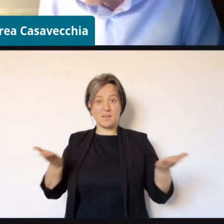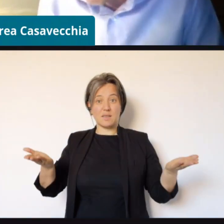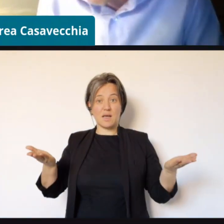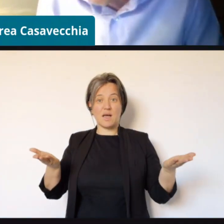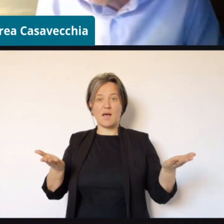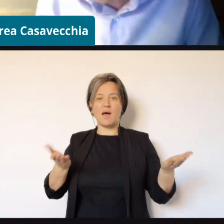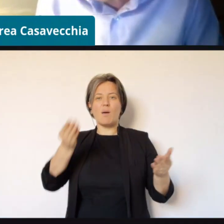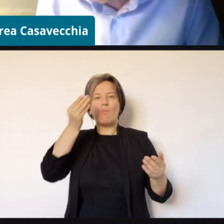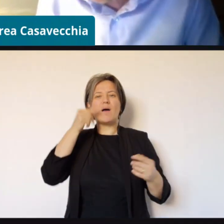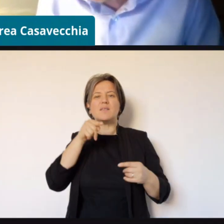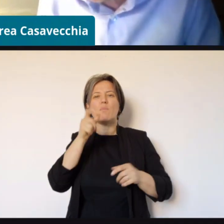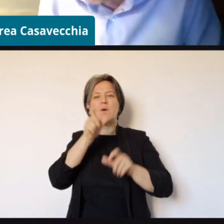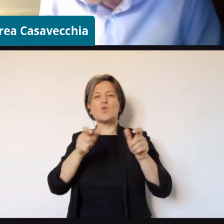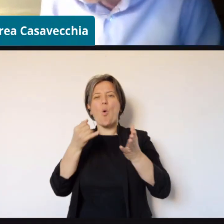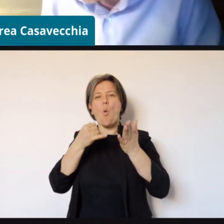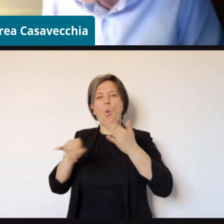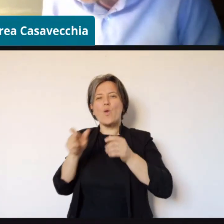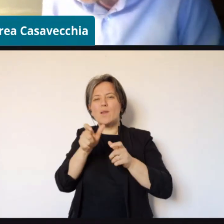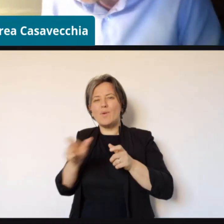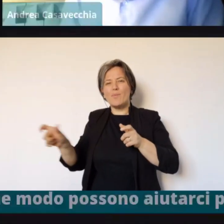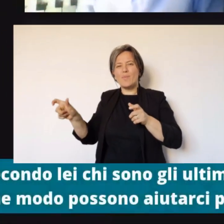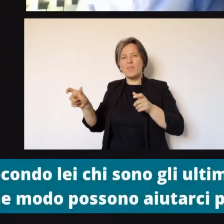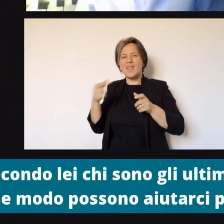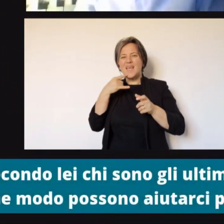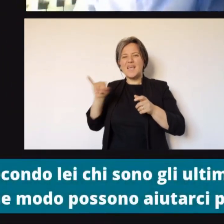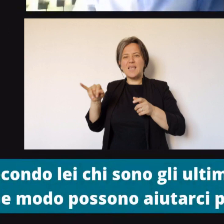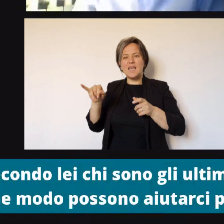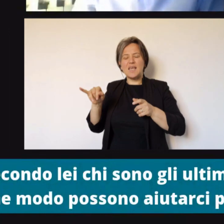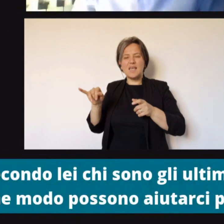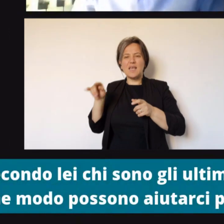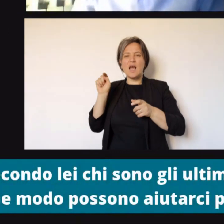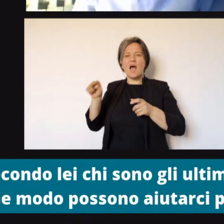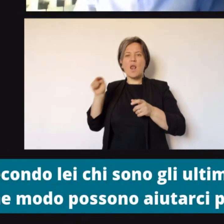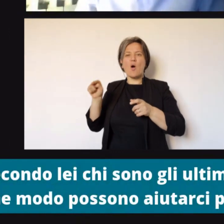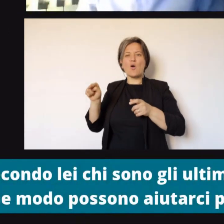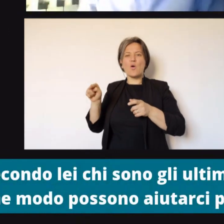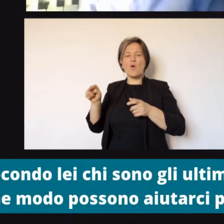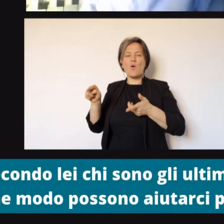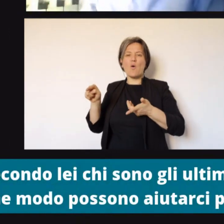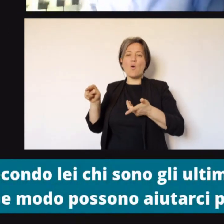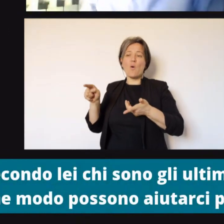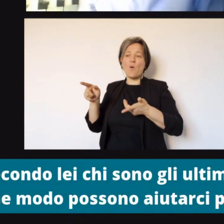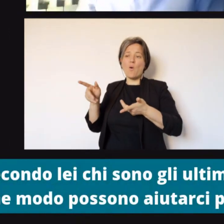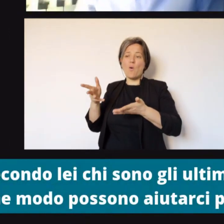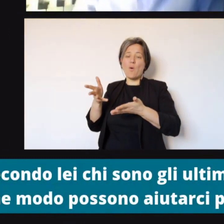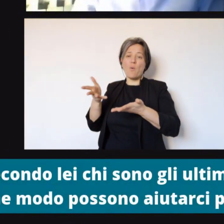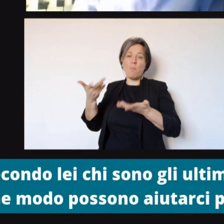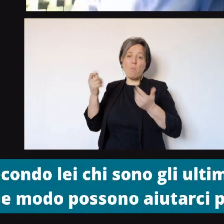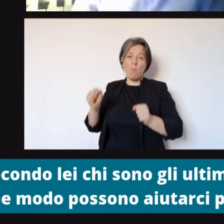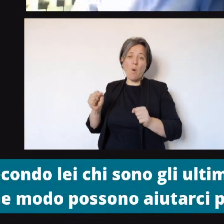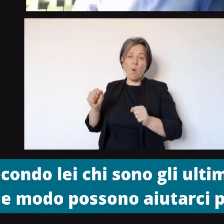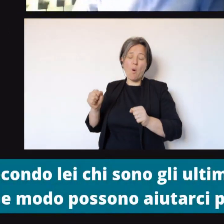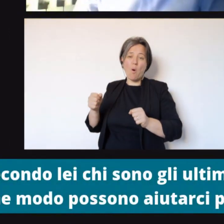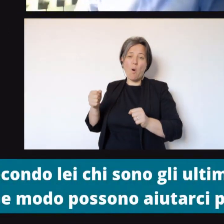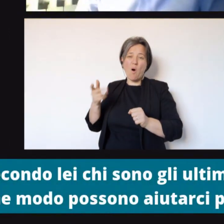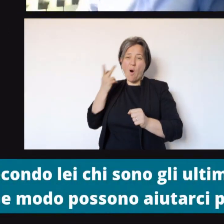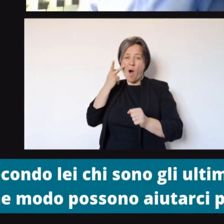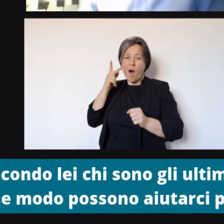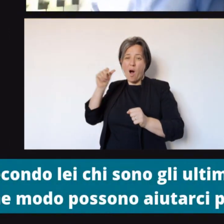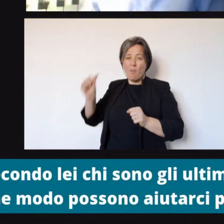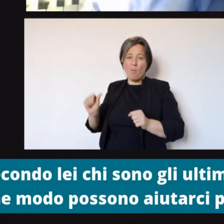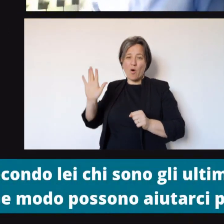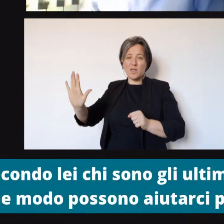E secondo lei, quindi, chi sono gli ultimi in questo momento e in che modo possono aiutarci a ripartire? Possono aiutarci a